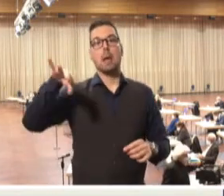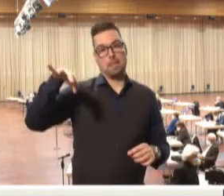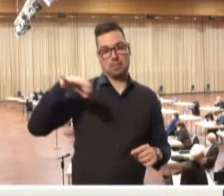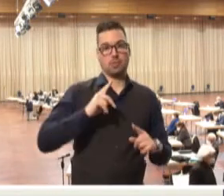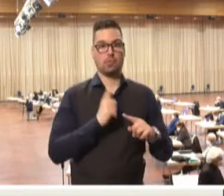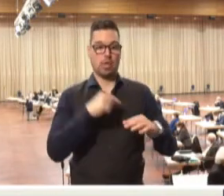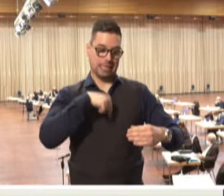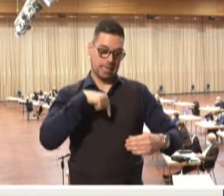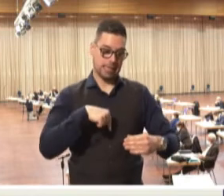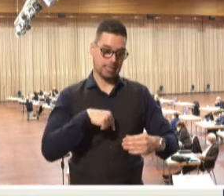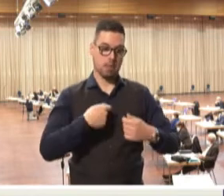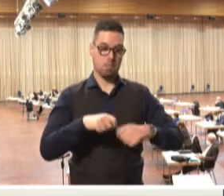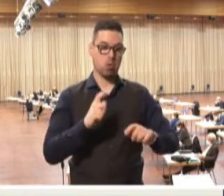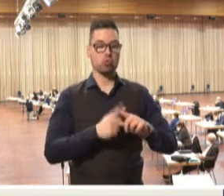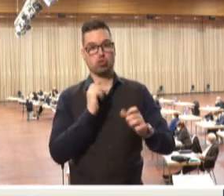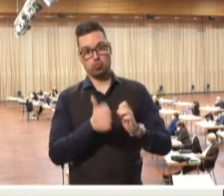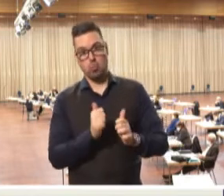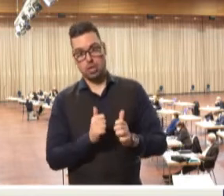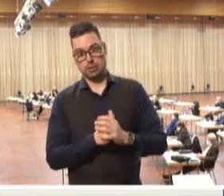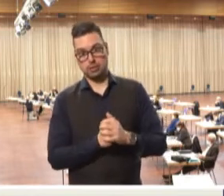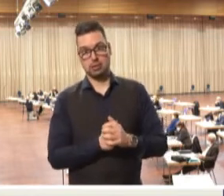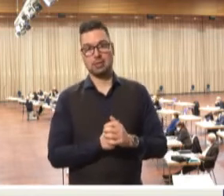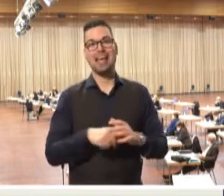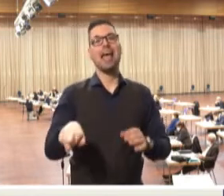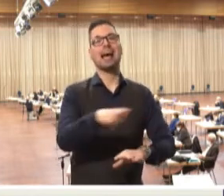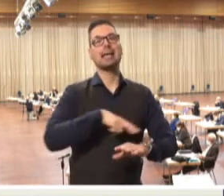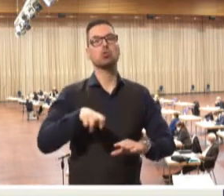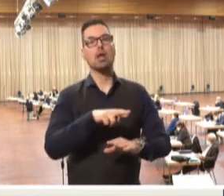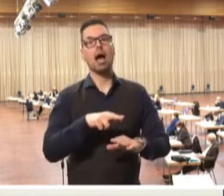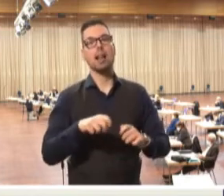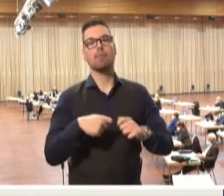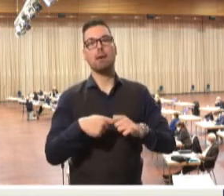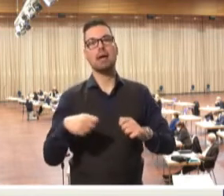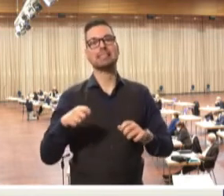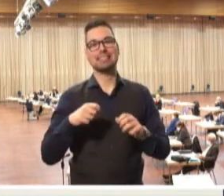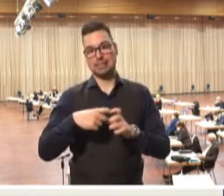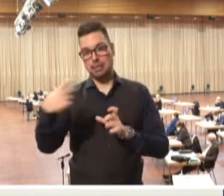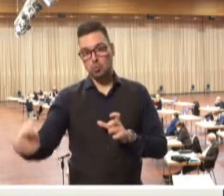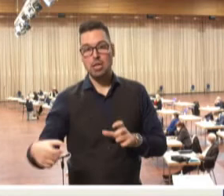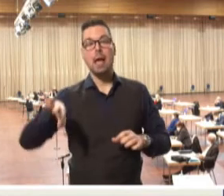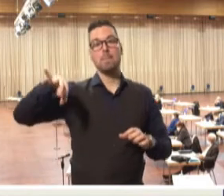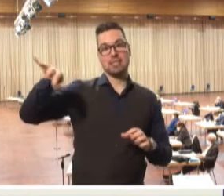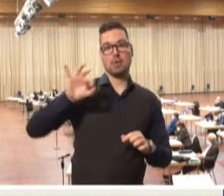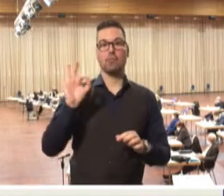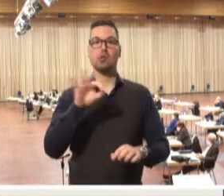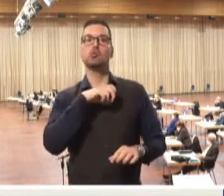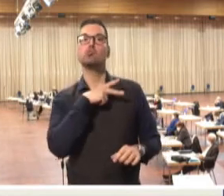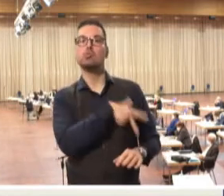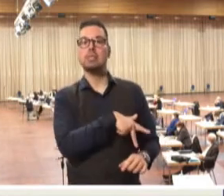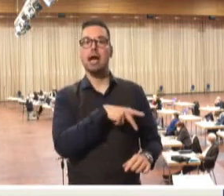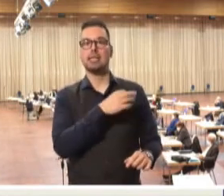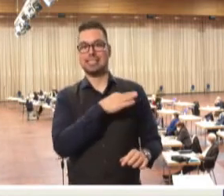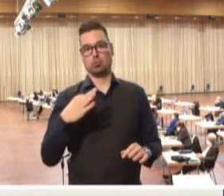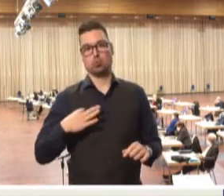Ministeriums für Inneres, Bauen und Sport, des Regionalverbandes Saarbrücken, des Ministeriums für Soziales,